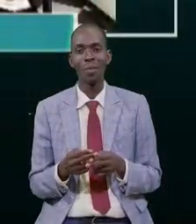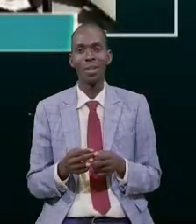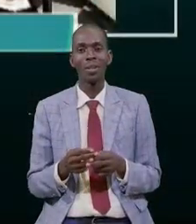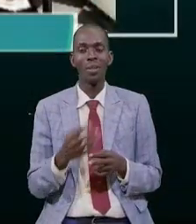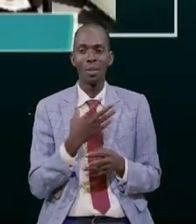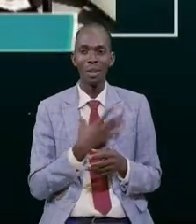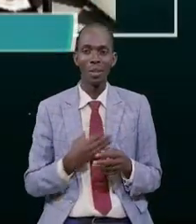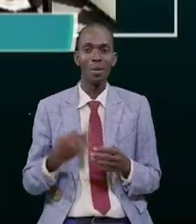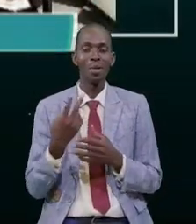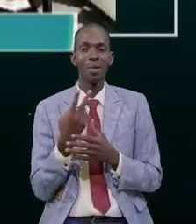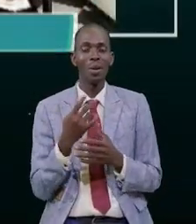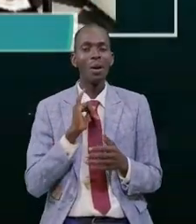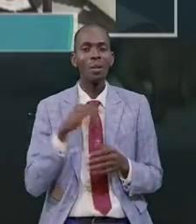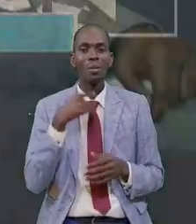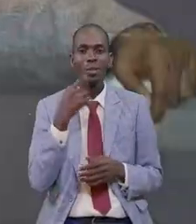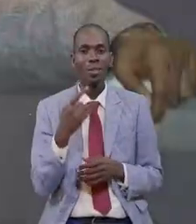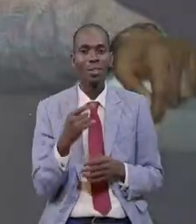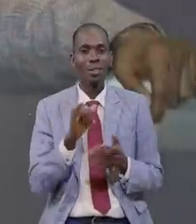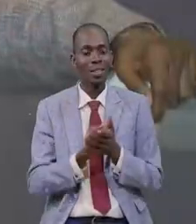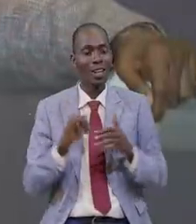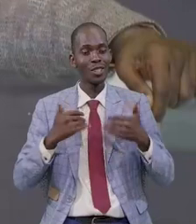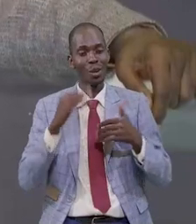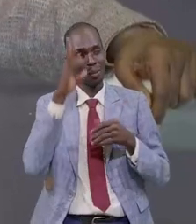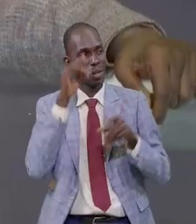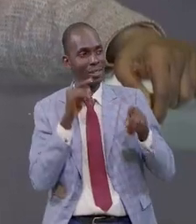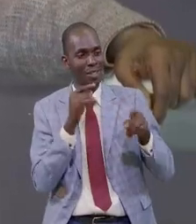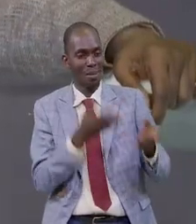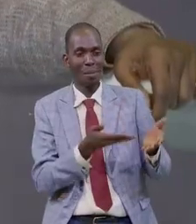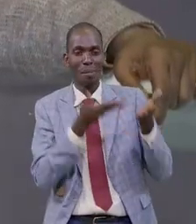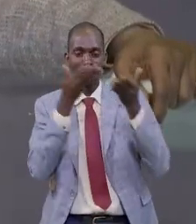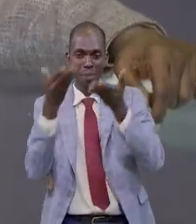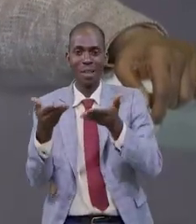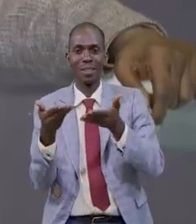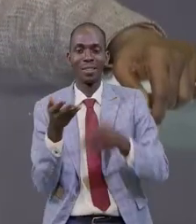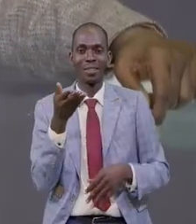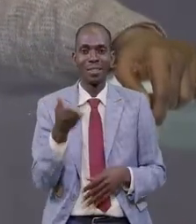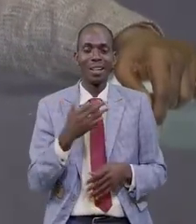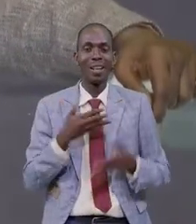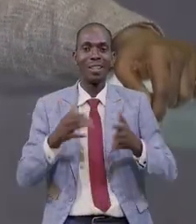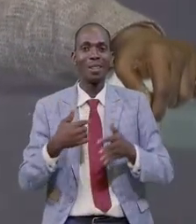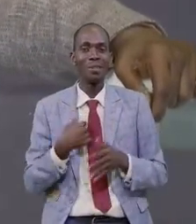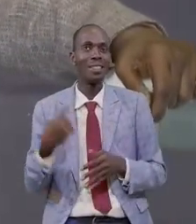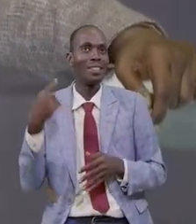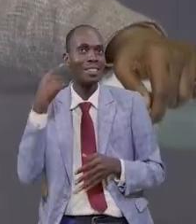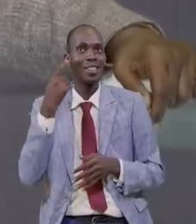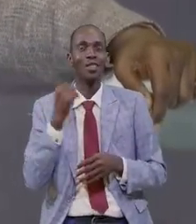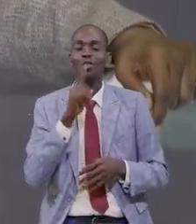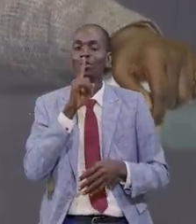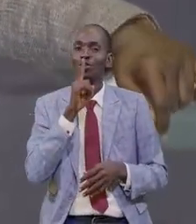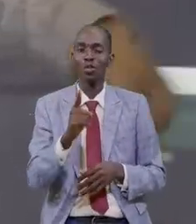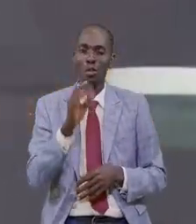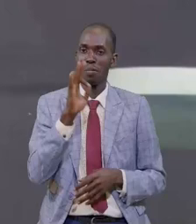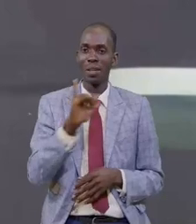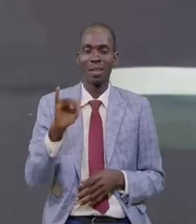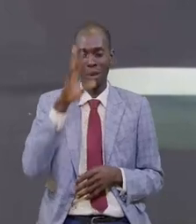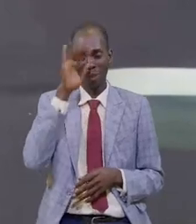grandchoses et je verrai jeune homme là-bas sur le péitre pour que j'écoute le message original et